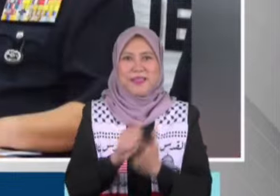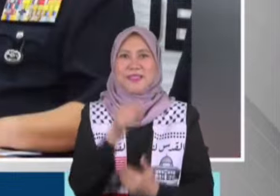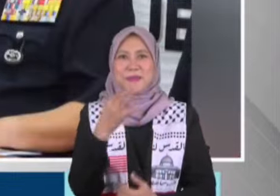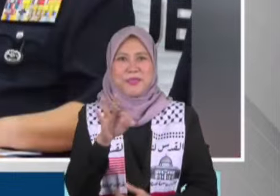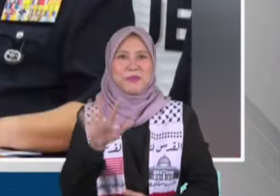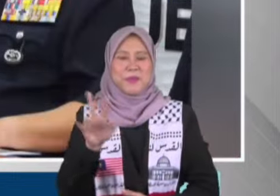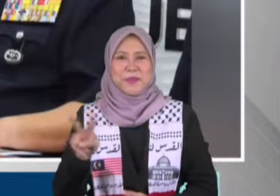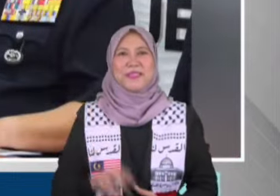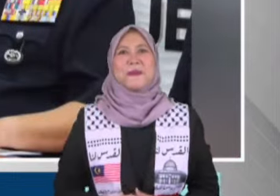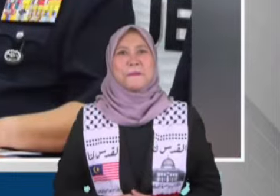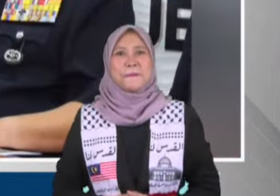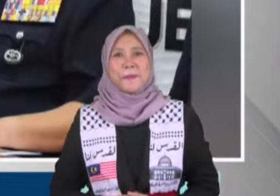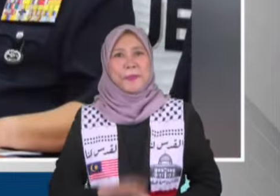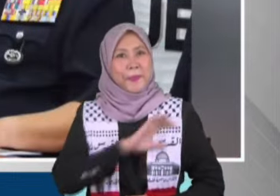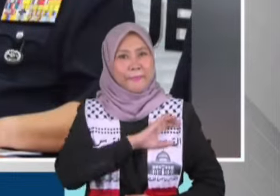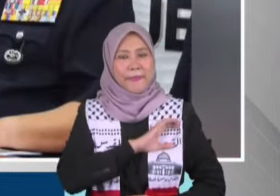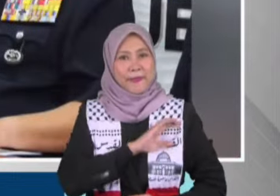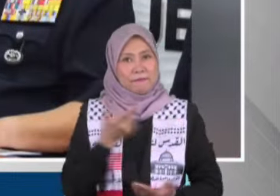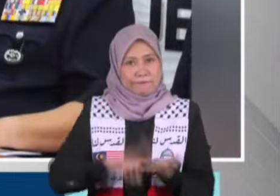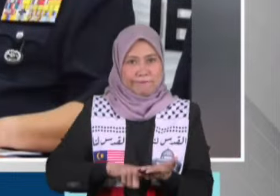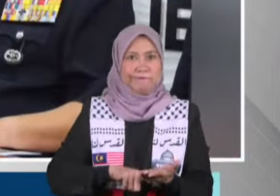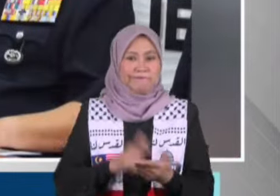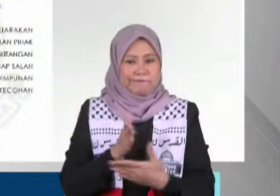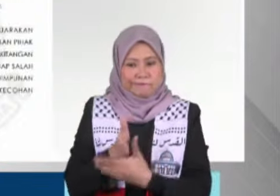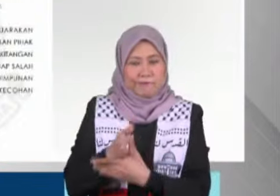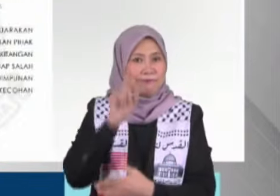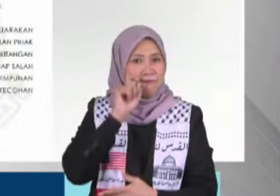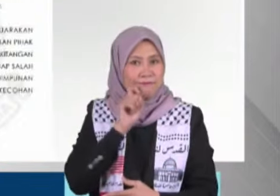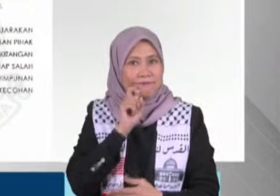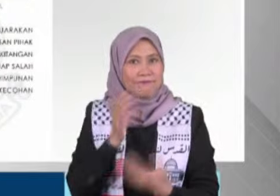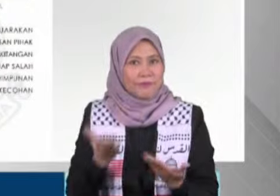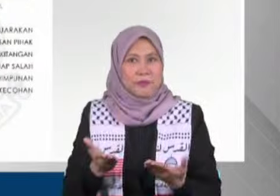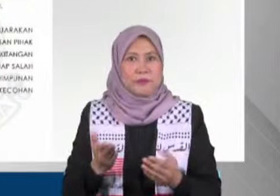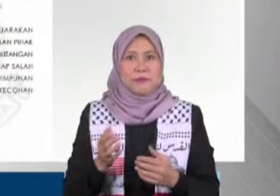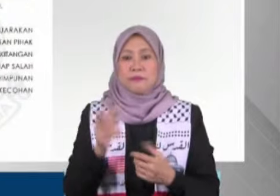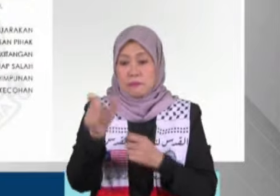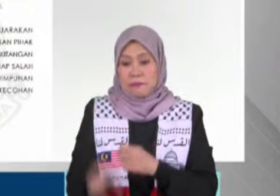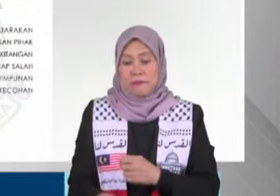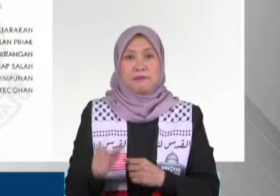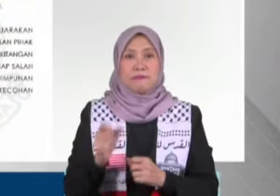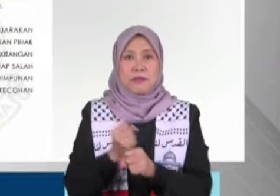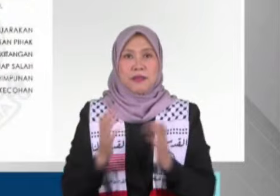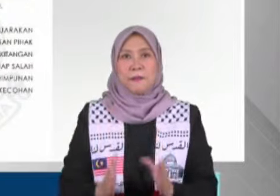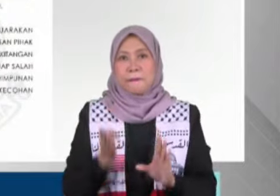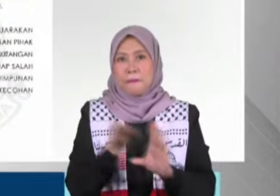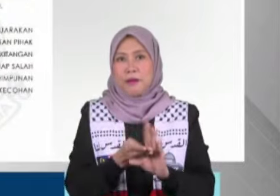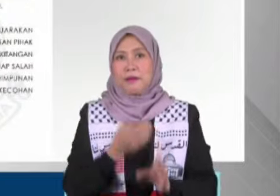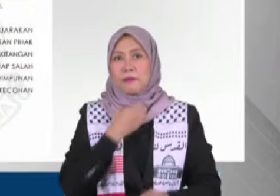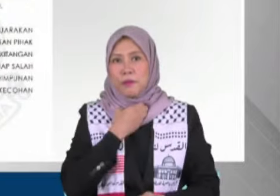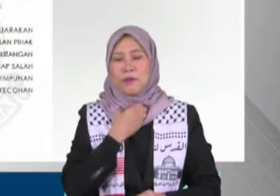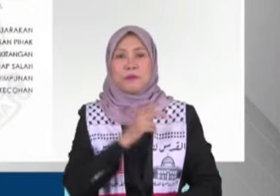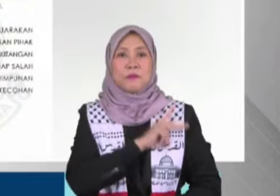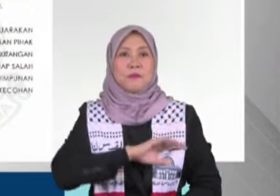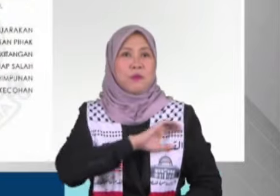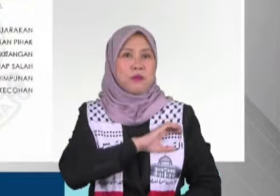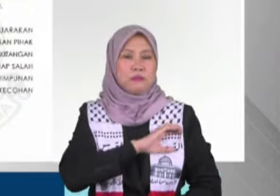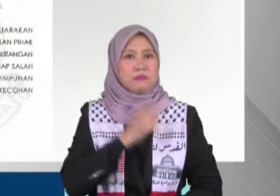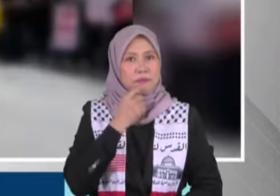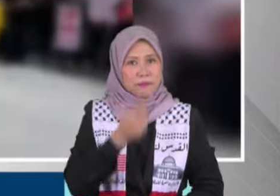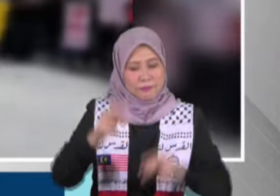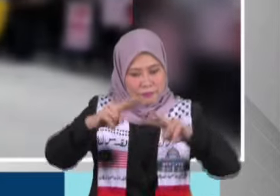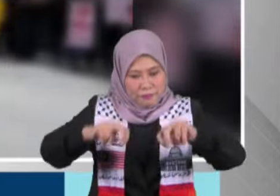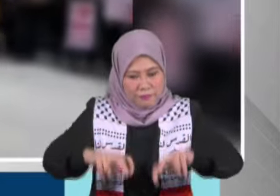Polis mengesahkan 5 laporan berkaitan gangguan seksual terhadap seorang kakitangan sebuah bank cawangan bercap Ipoh. Kata Polis Perak maklumkan